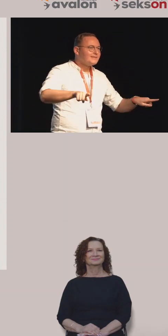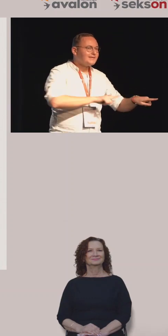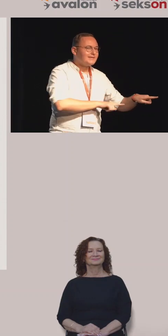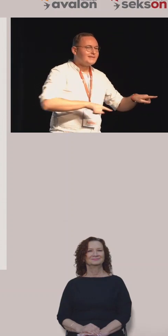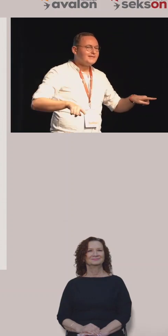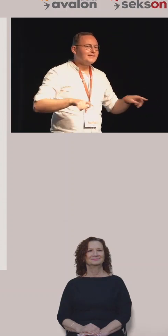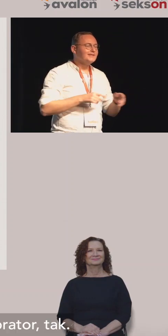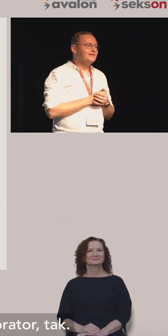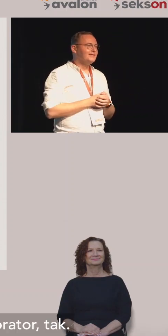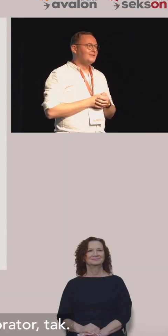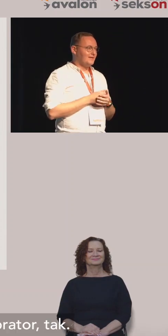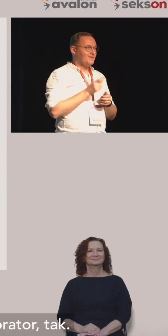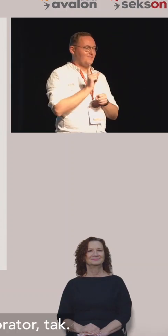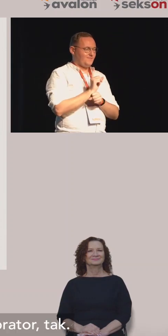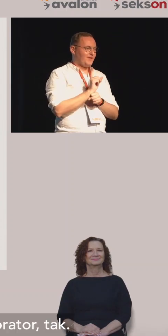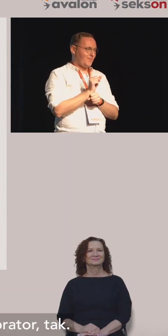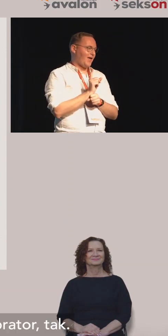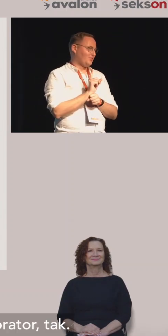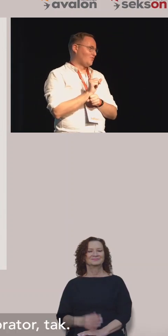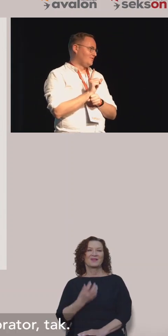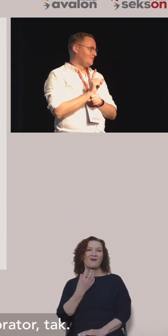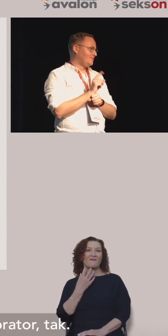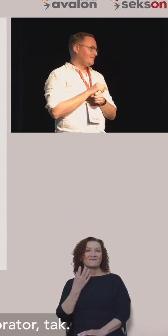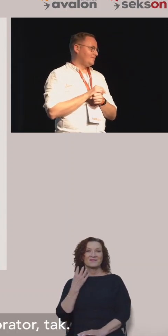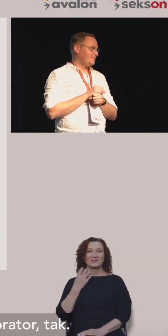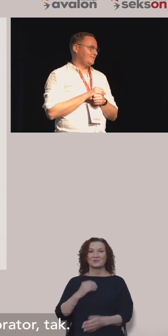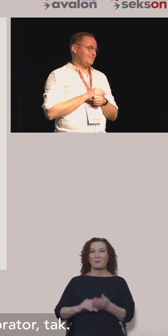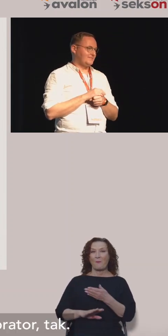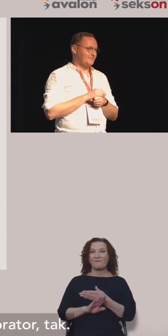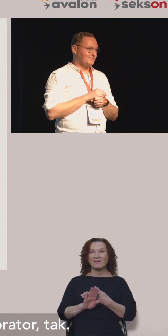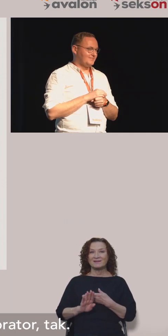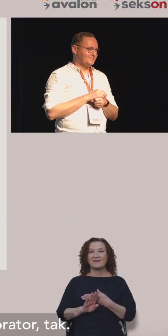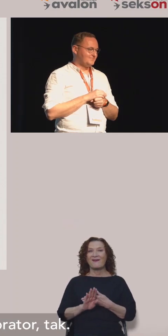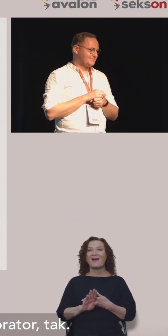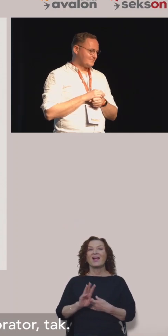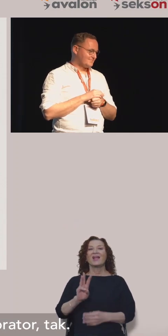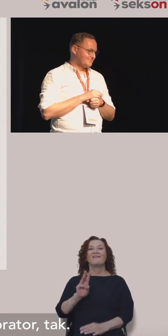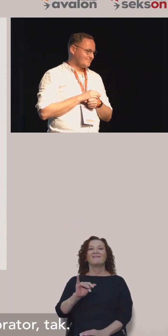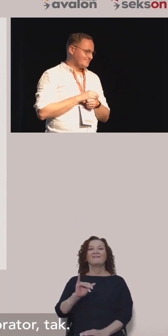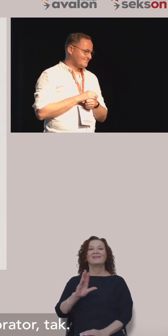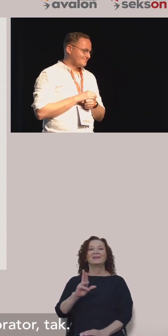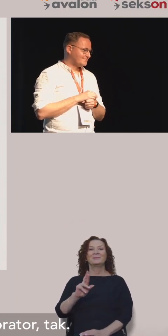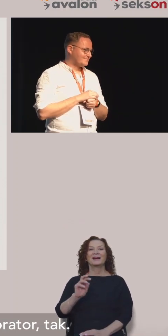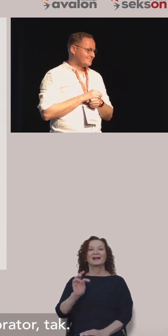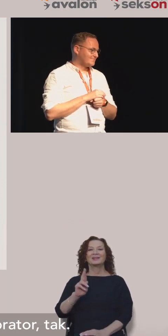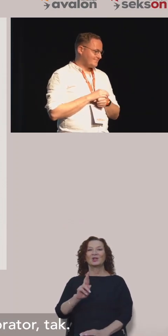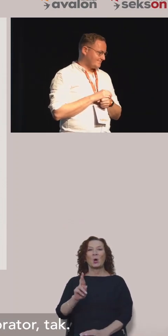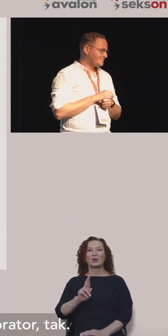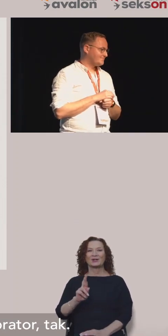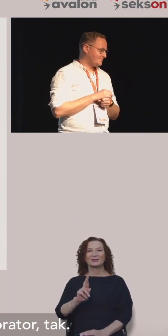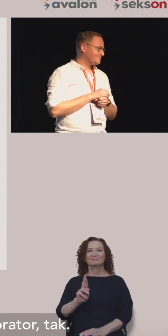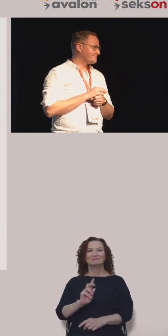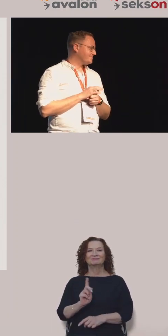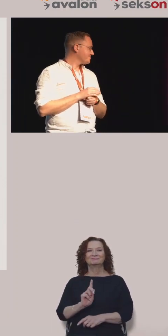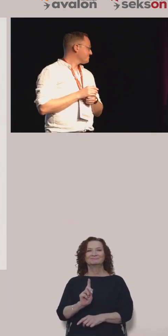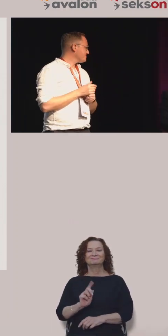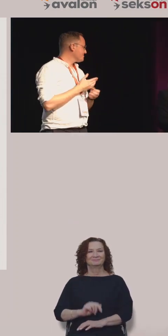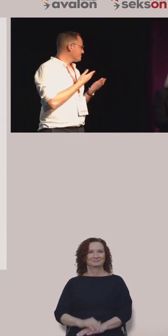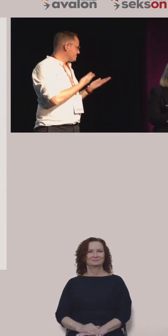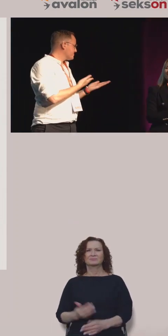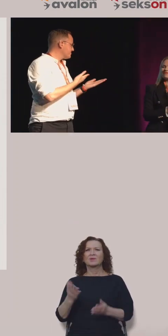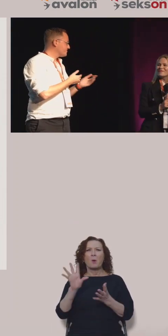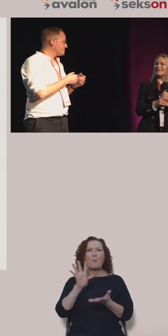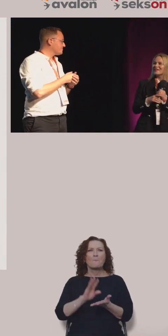Tam wcześniej są powystawiane właśnie. Co to może być? Wibrator. Tak. To jeszcze raz?